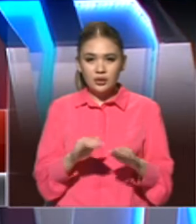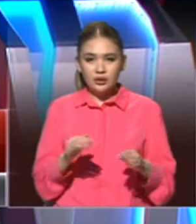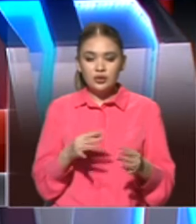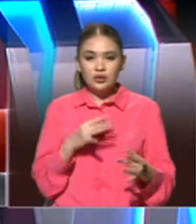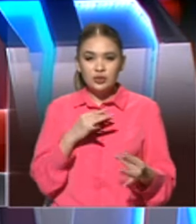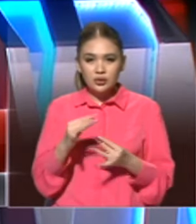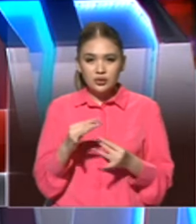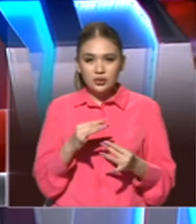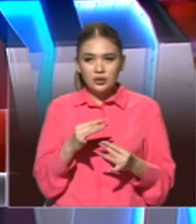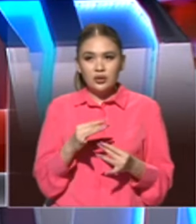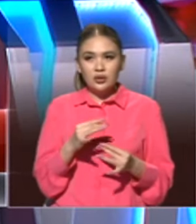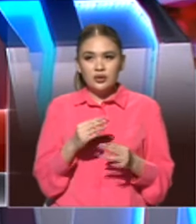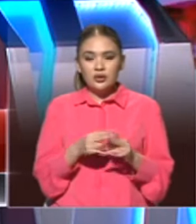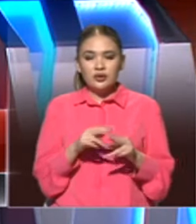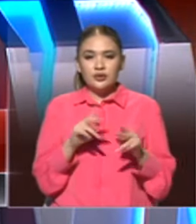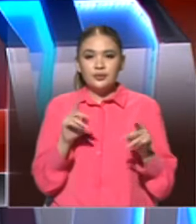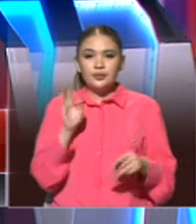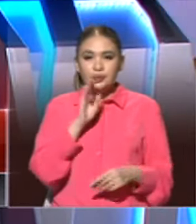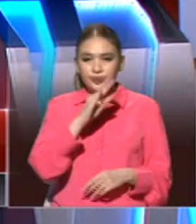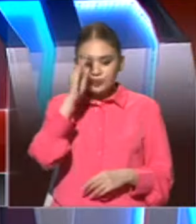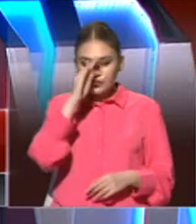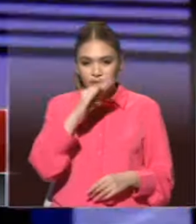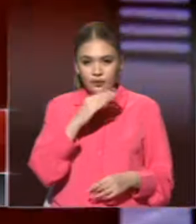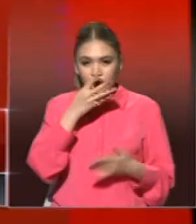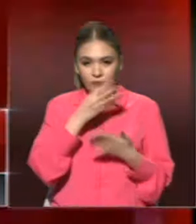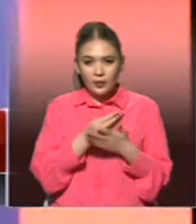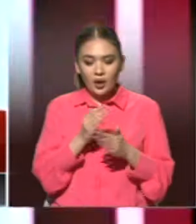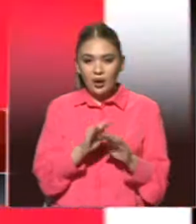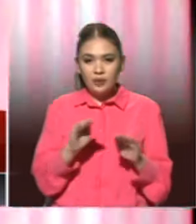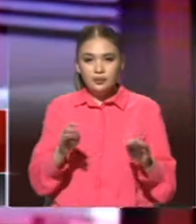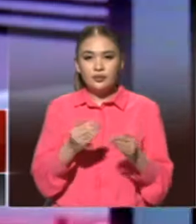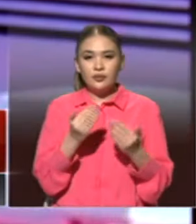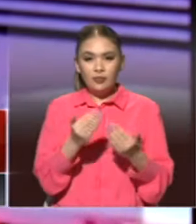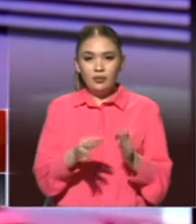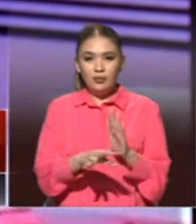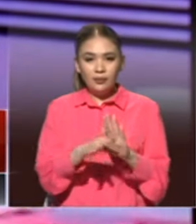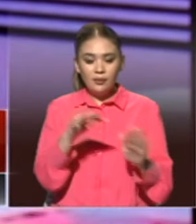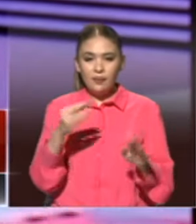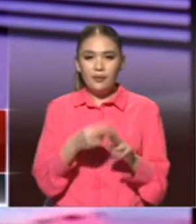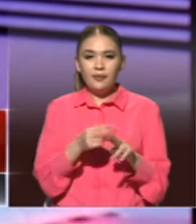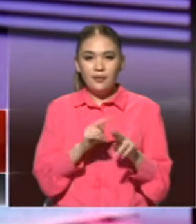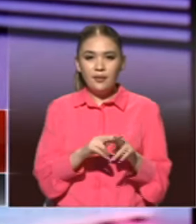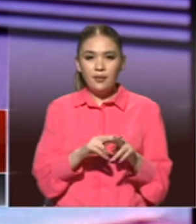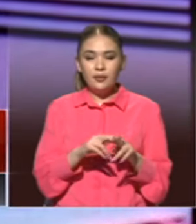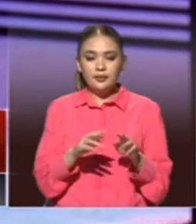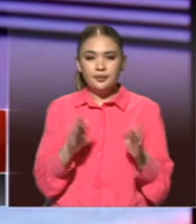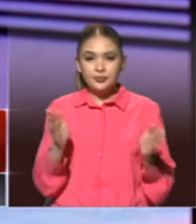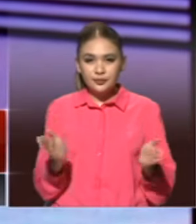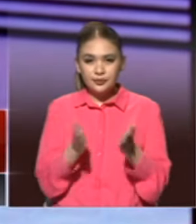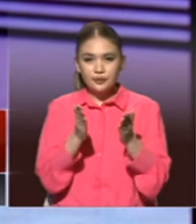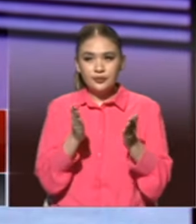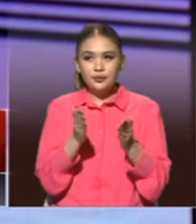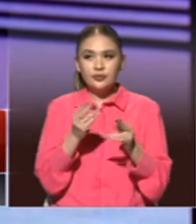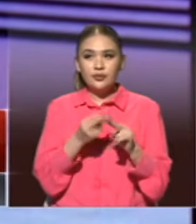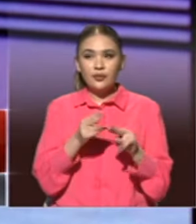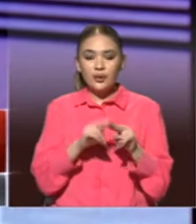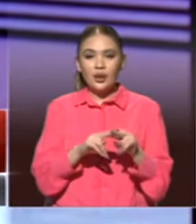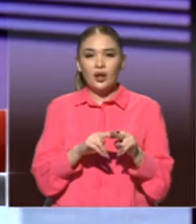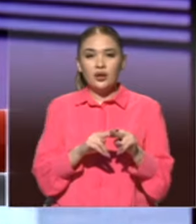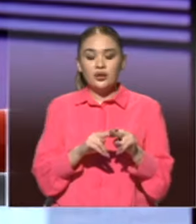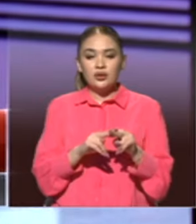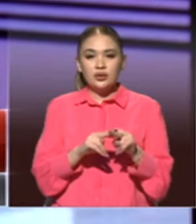баламен, жаңа айттым ғой, ата-ана өзінің баласын таңдауын, енді олар өз жағына қарайды, баланың таңдауымен санаса